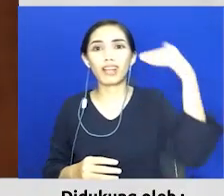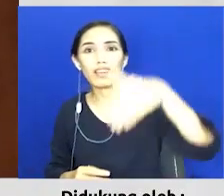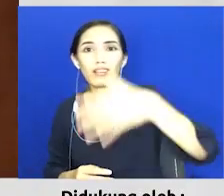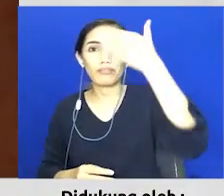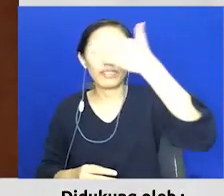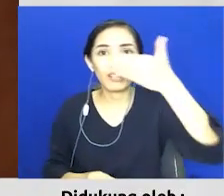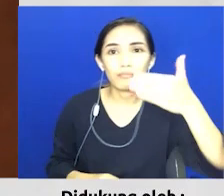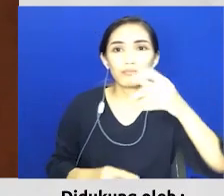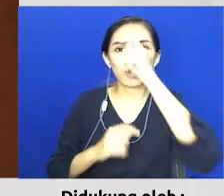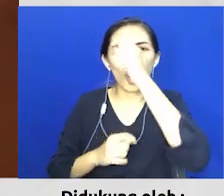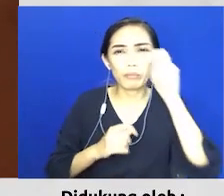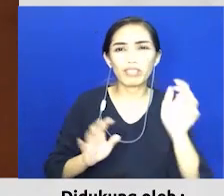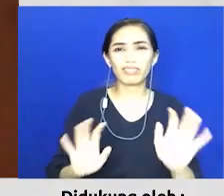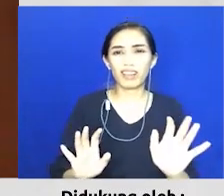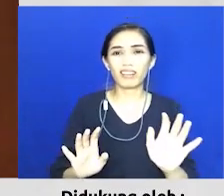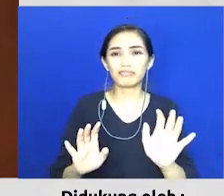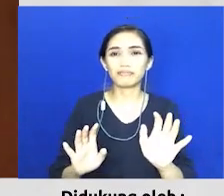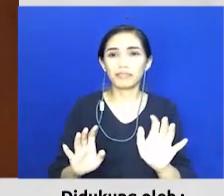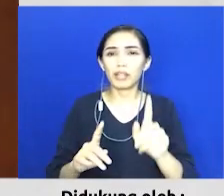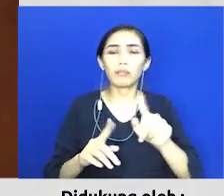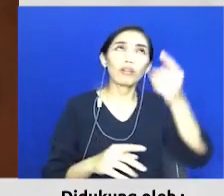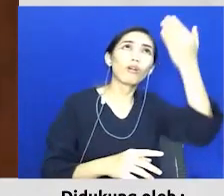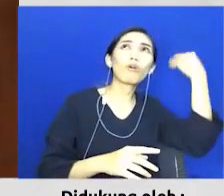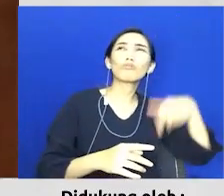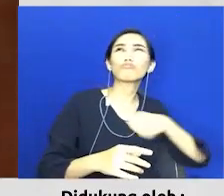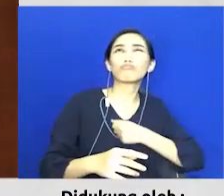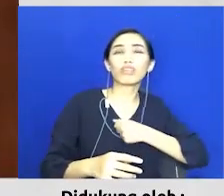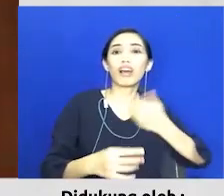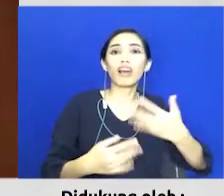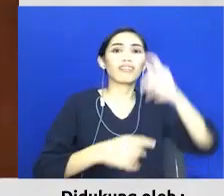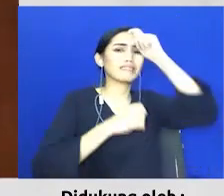bagaimana gampangnya sekarang kita memperoleh beraneka